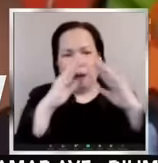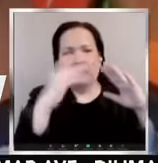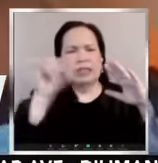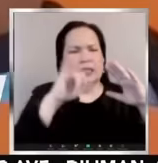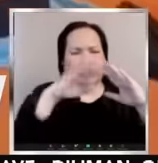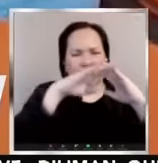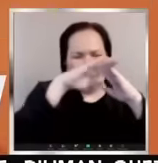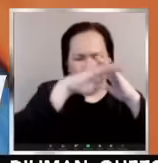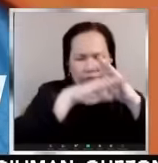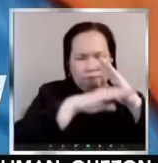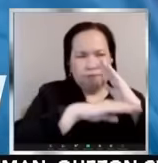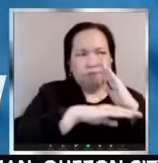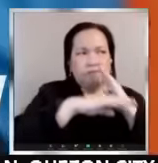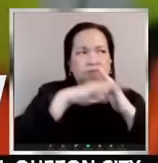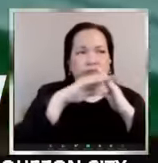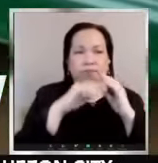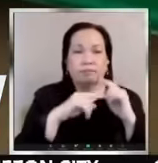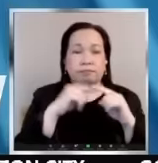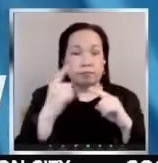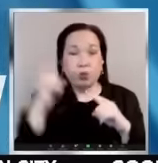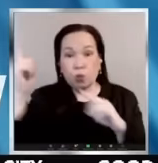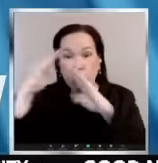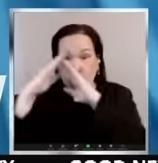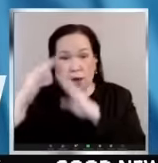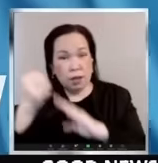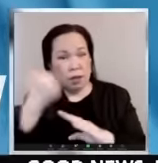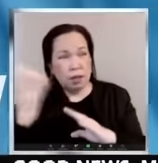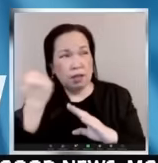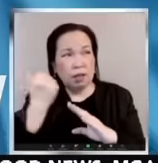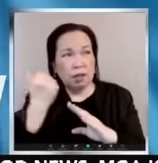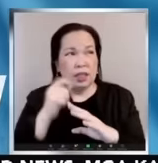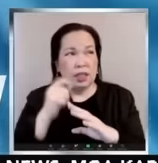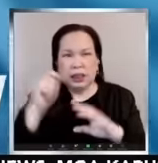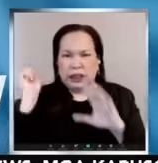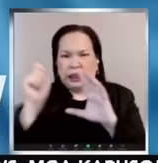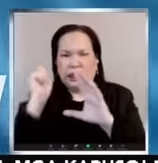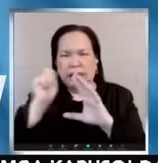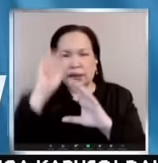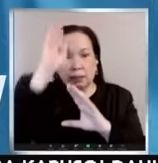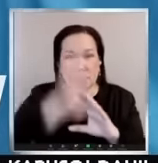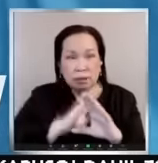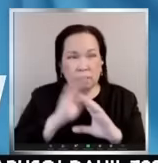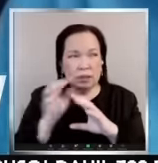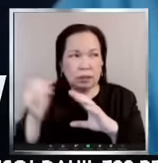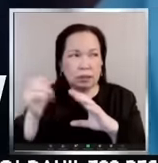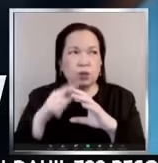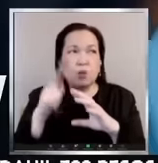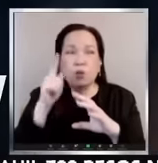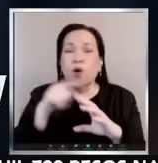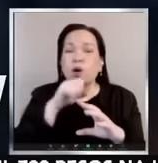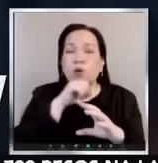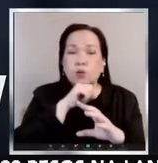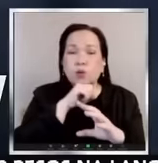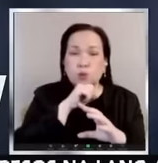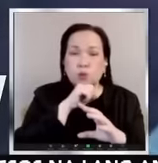Kinailangan namang sirain ang bahagi ng bahay na ito para may malusutan ang isang matandang natrap sa kanyang bahay.